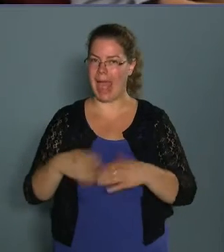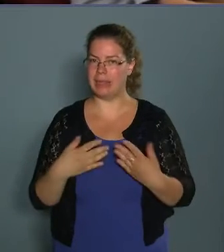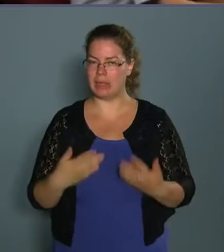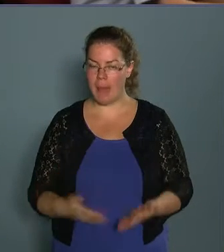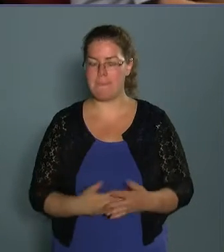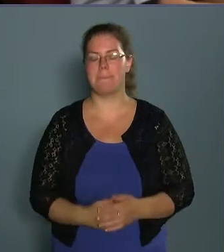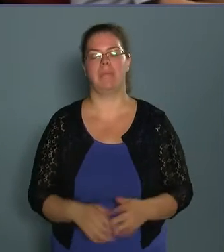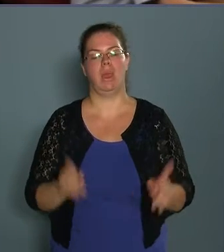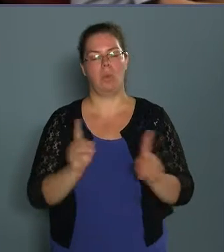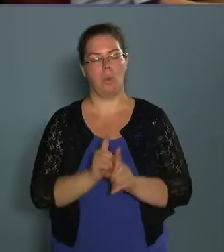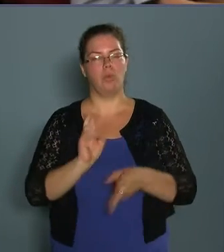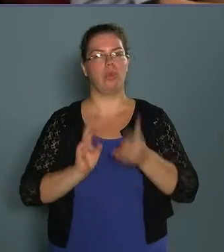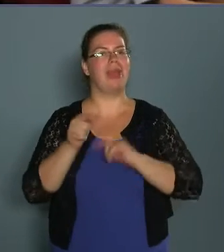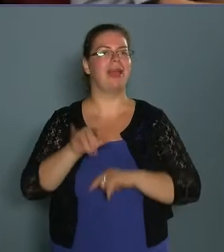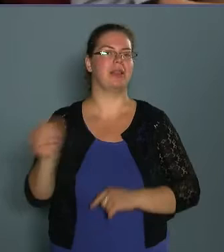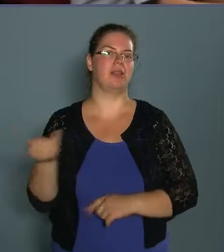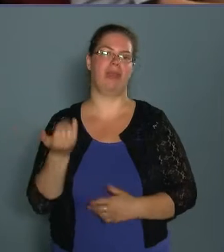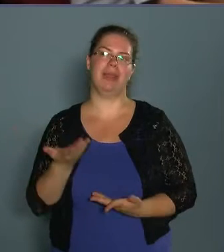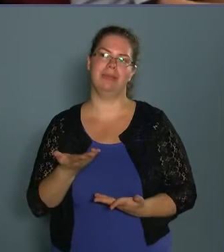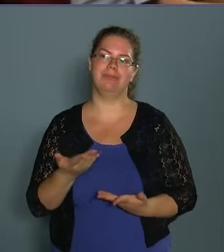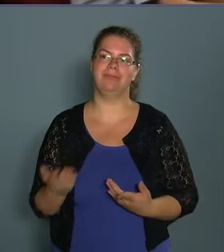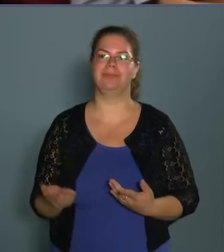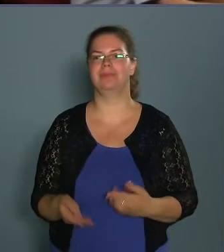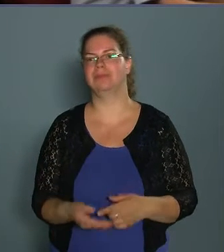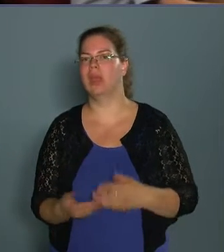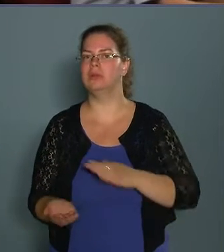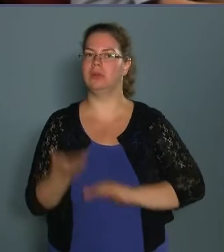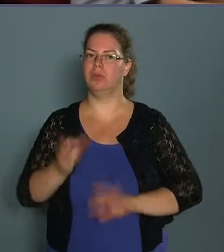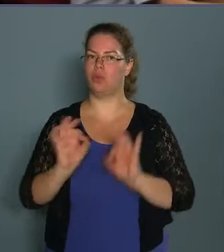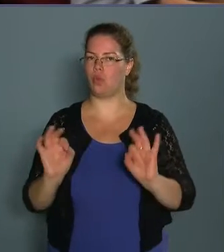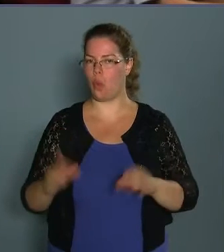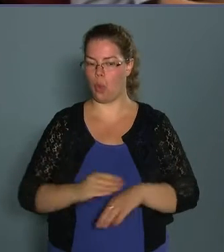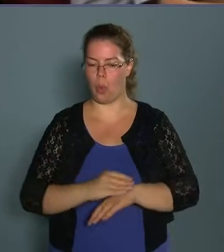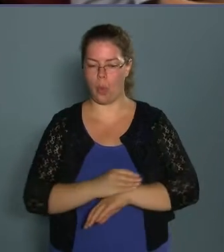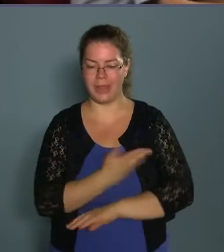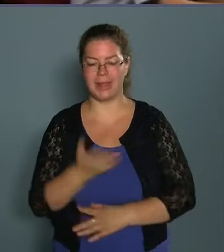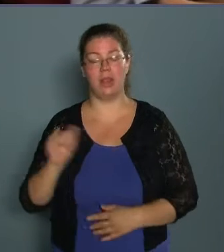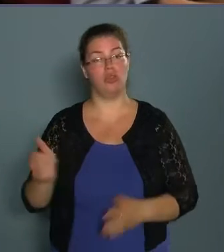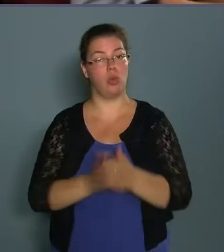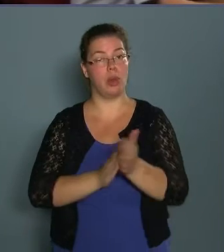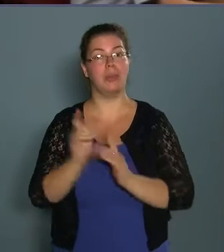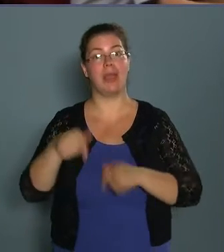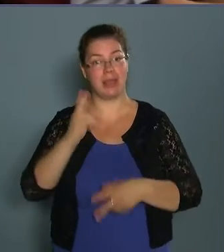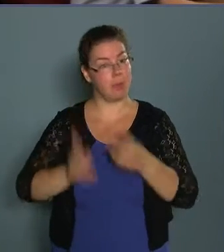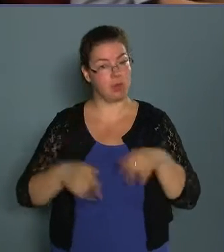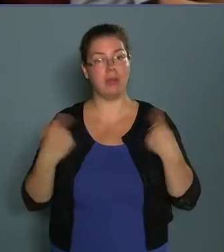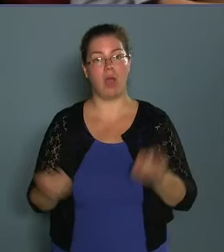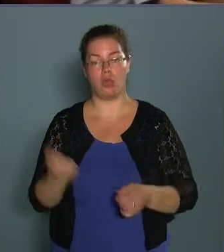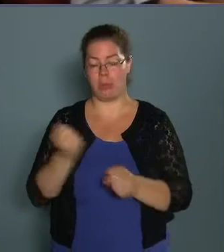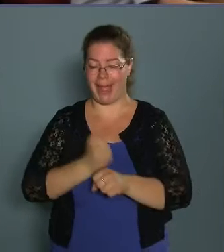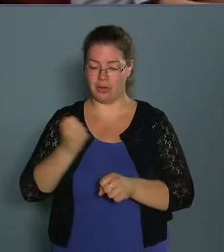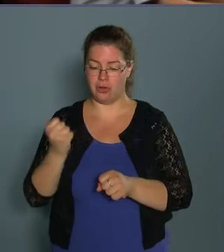rendezettebb, úgyhogy ez is egy kifejezetten jó érzés, és öröm, hogy ezt képesek vagyunk